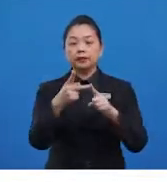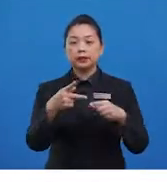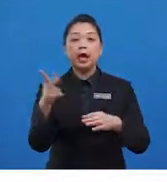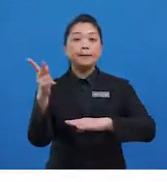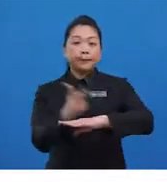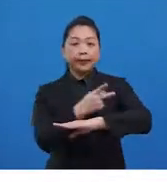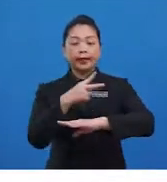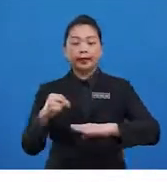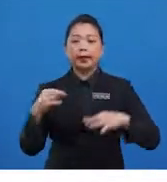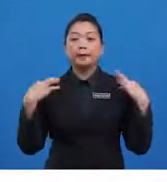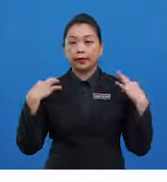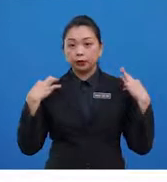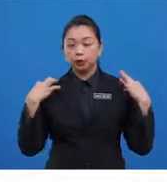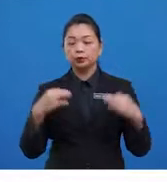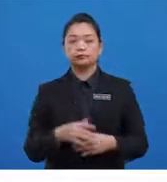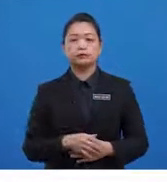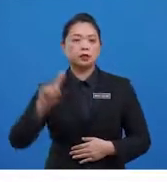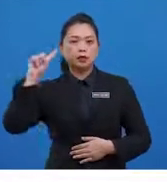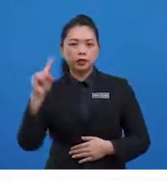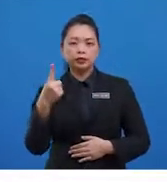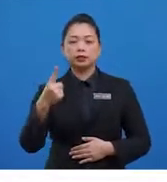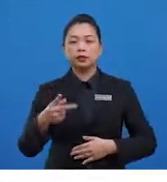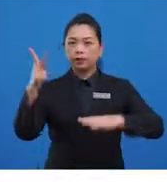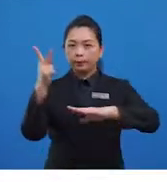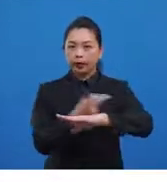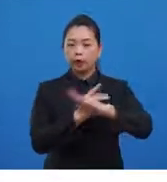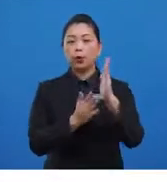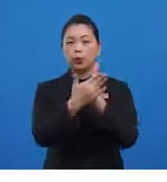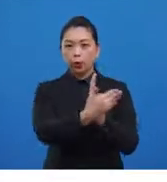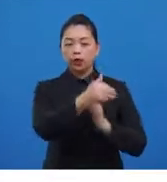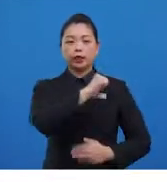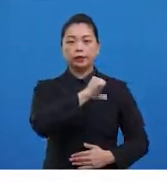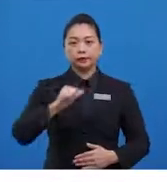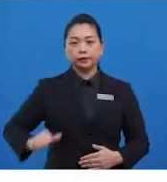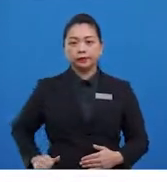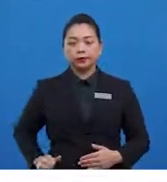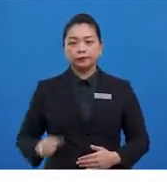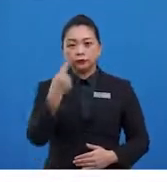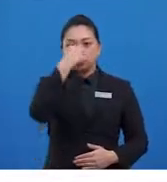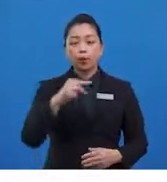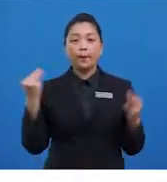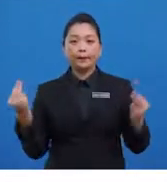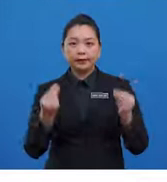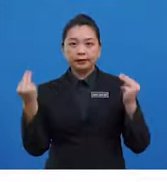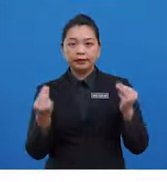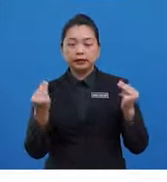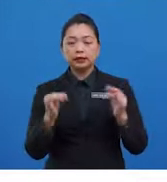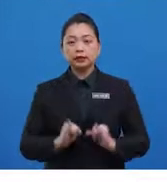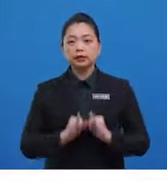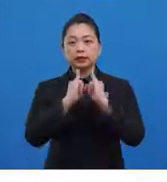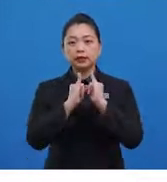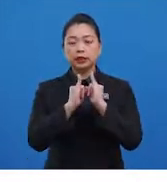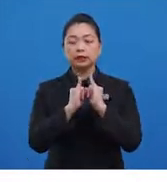diraja dan hanya dipakai oleh Yang di-Pertuan Agong untuk majlis istiadat diraja.